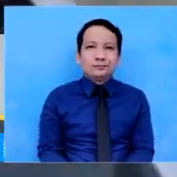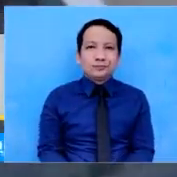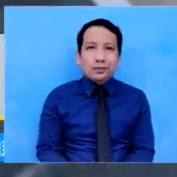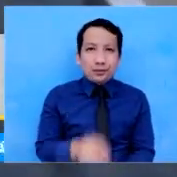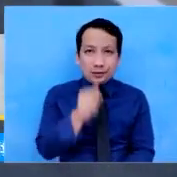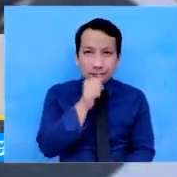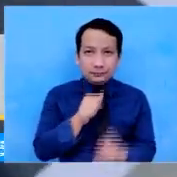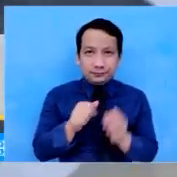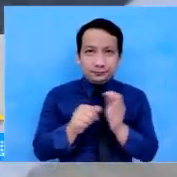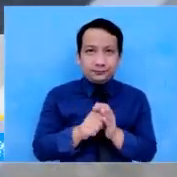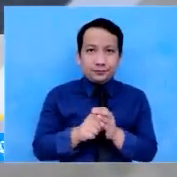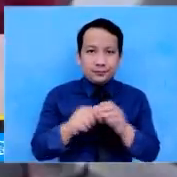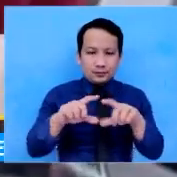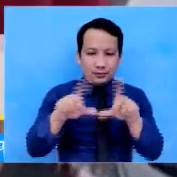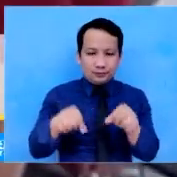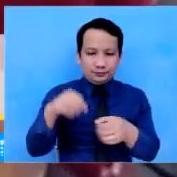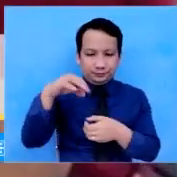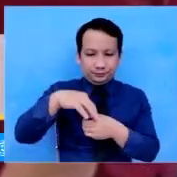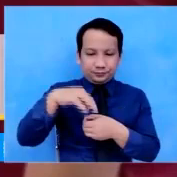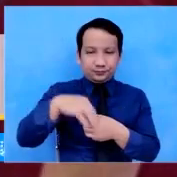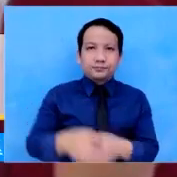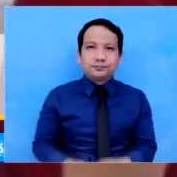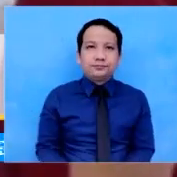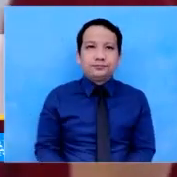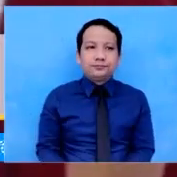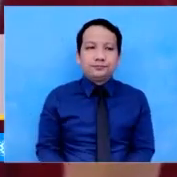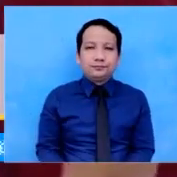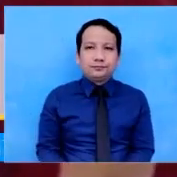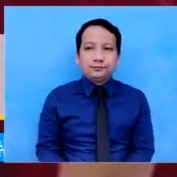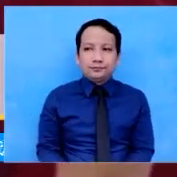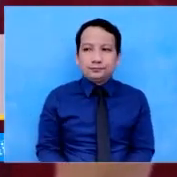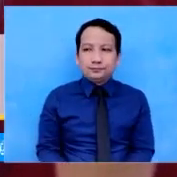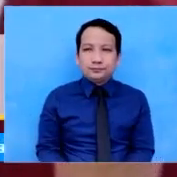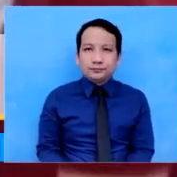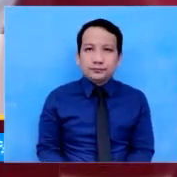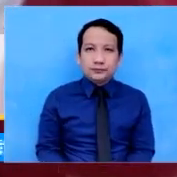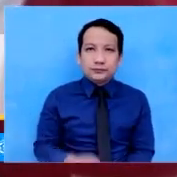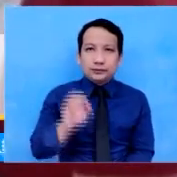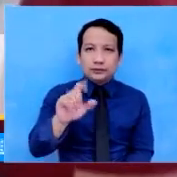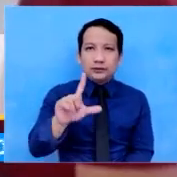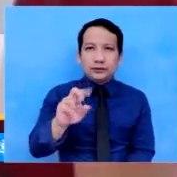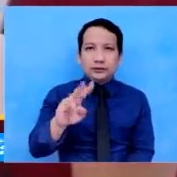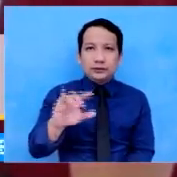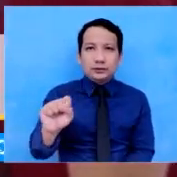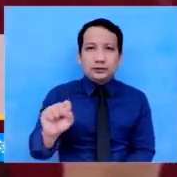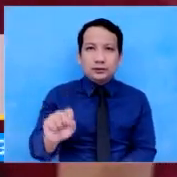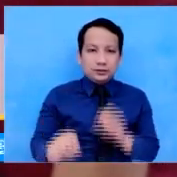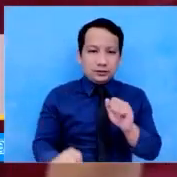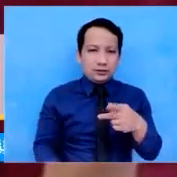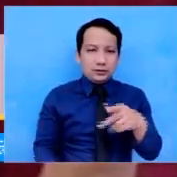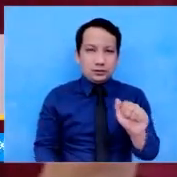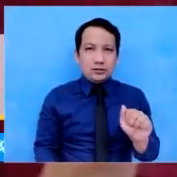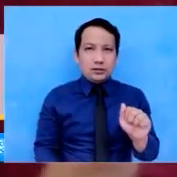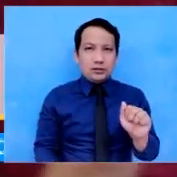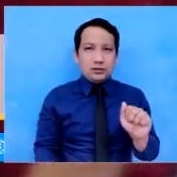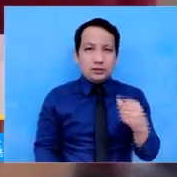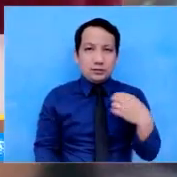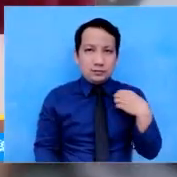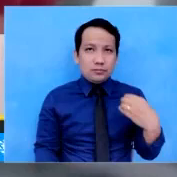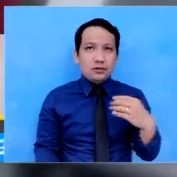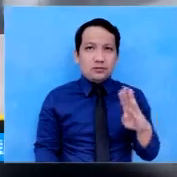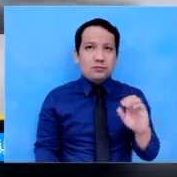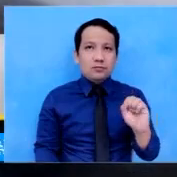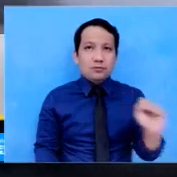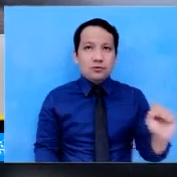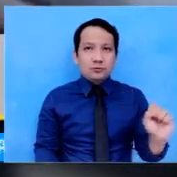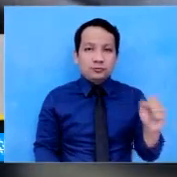shabu sa mga pakete ng tsaa. Si Elvis Alamin, aka Boss tawag sa kanya sa area,